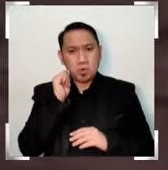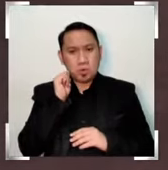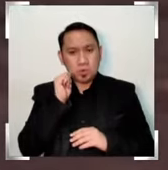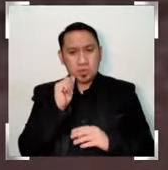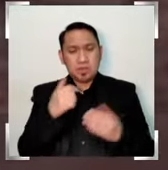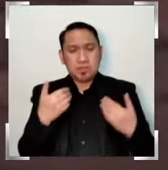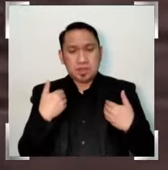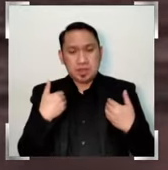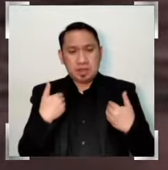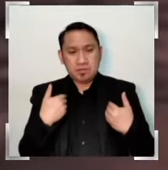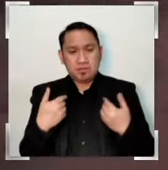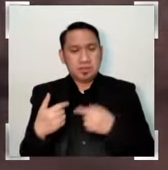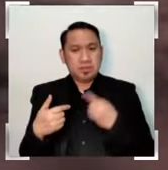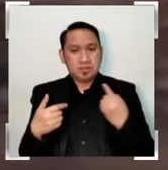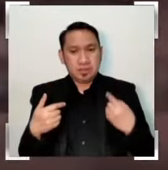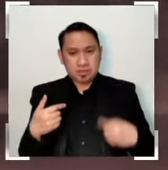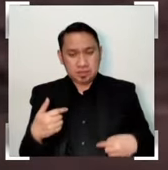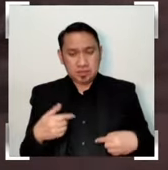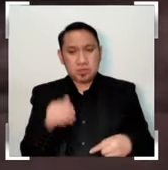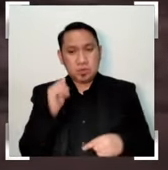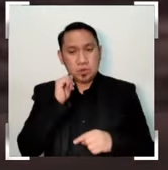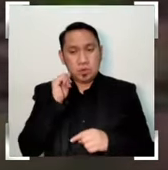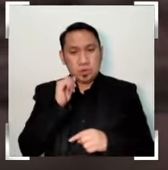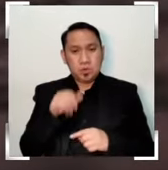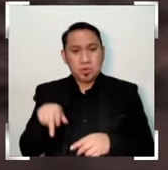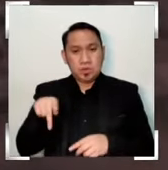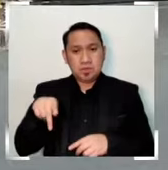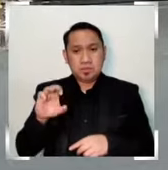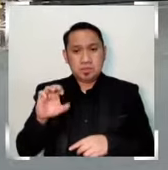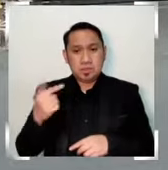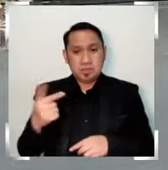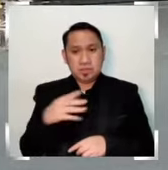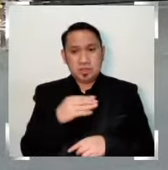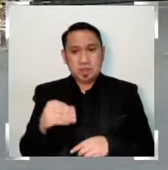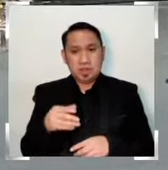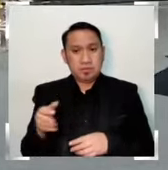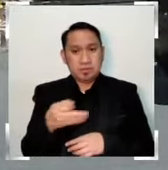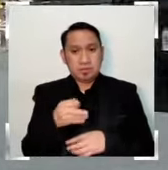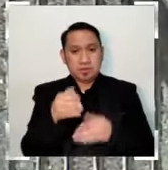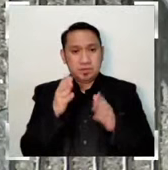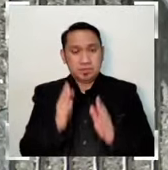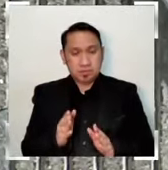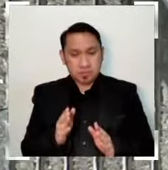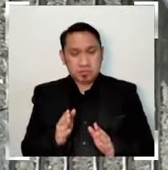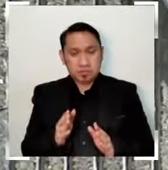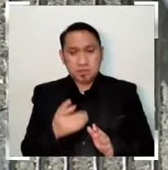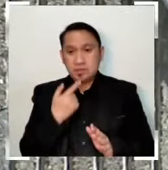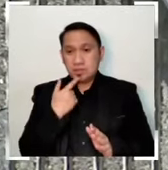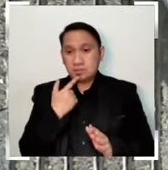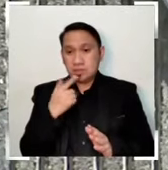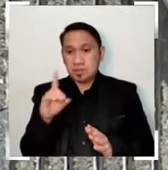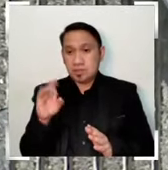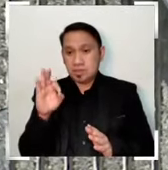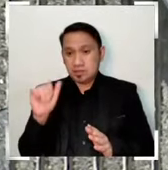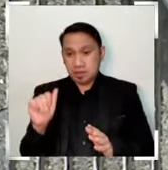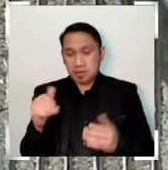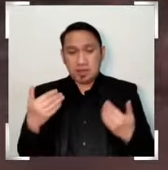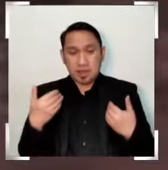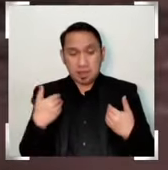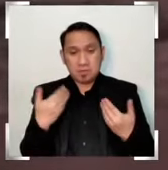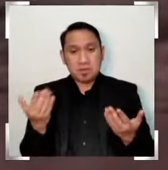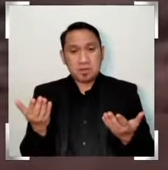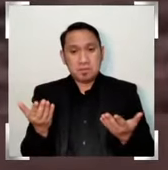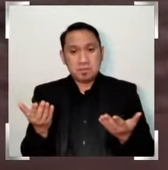hakbang ng China laban sa PCG at mga mangingisdang Pinoy. Ang Department of Foreign Affairs naghay ng panibagong diplomatic